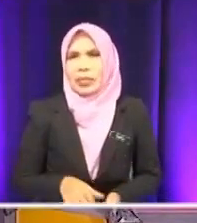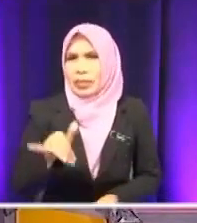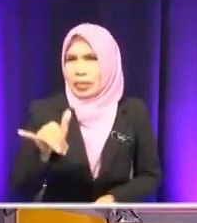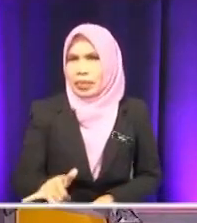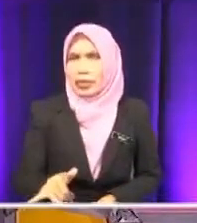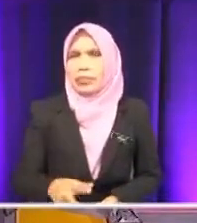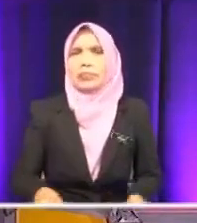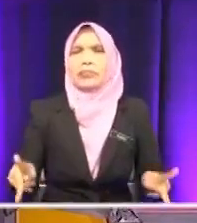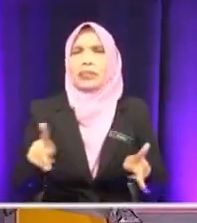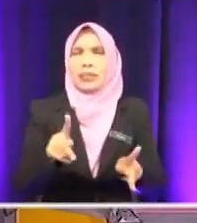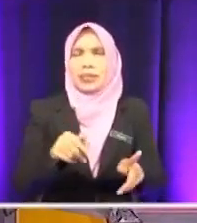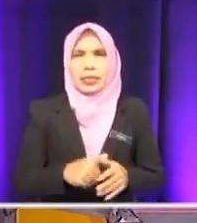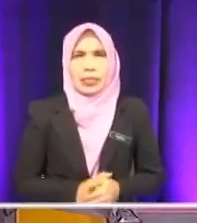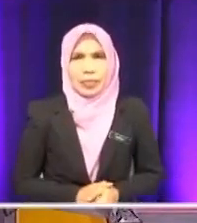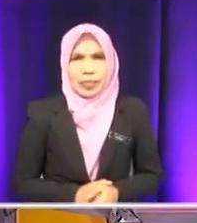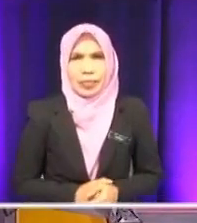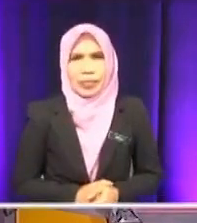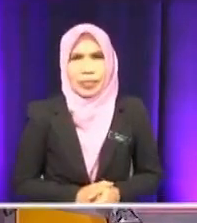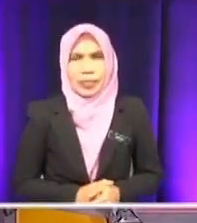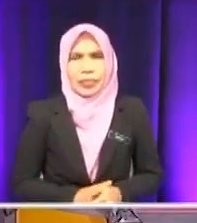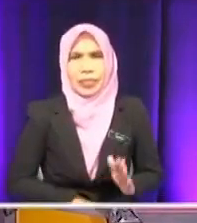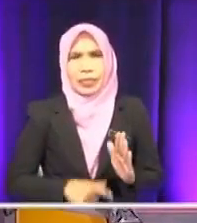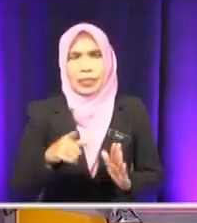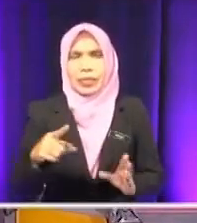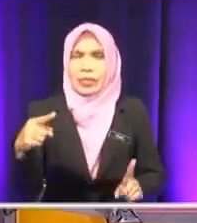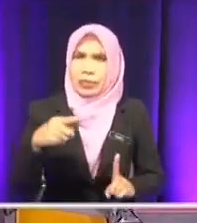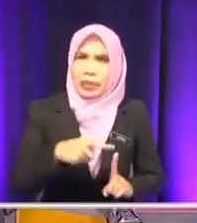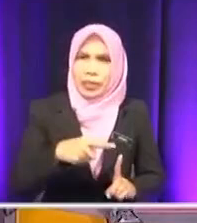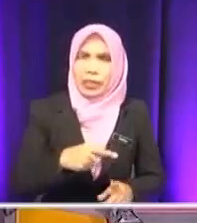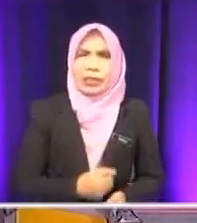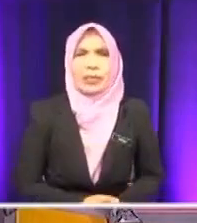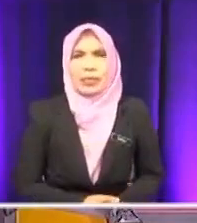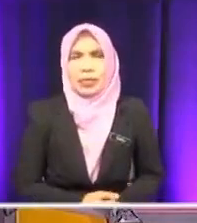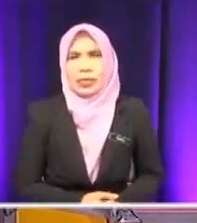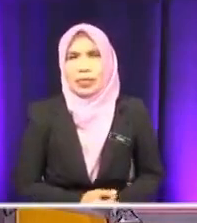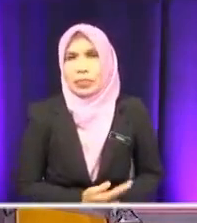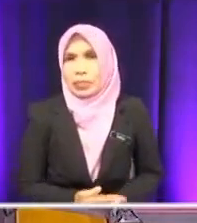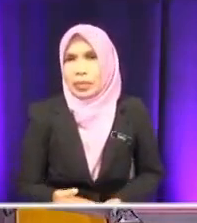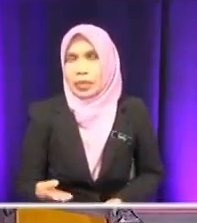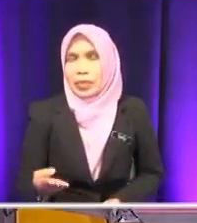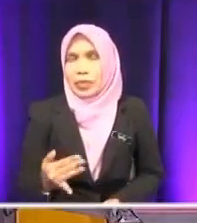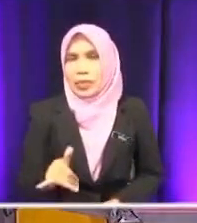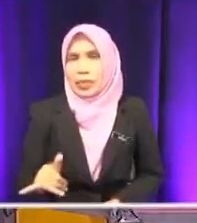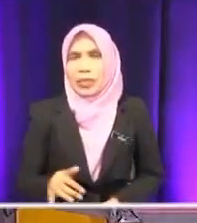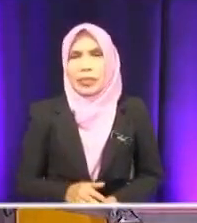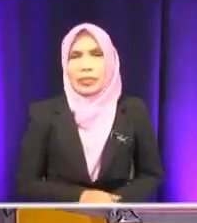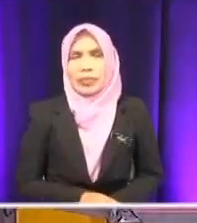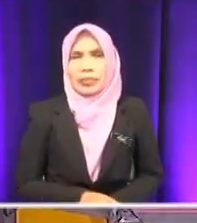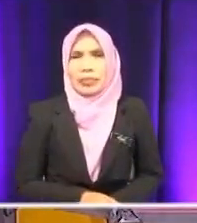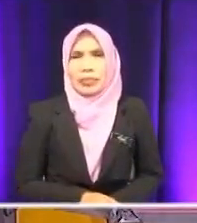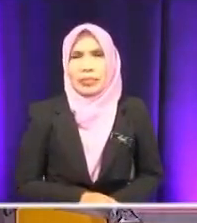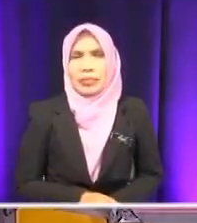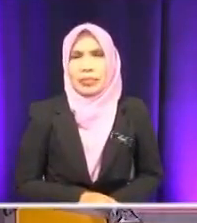kita tengok yaitu dia tidak lebih kepada bayaran penginapan untuk bayangan penginapan yaitu kita lebih kepada satu malam